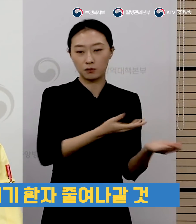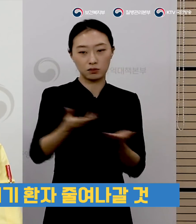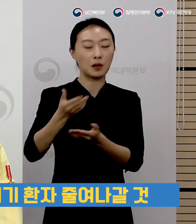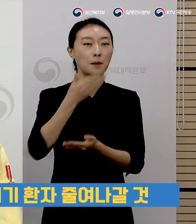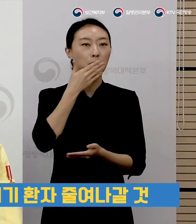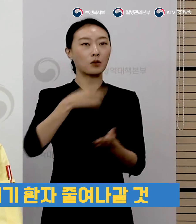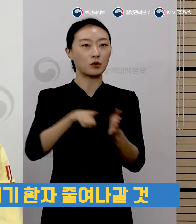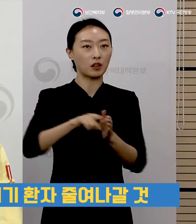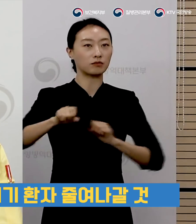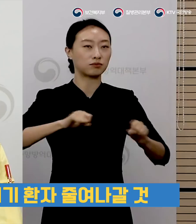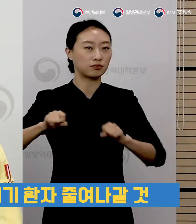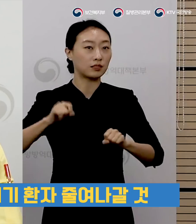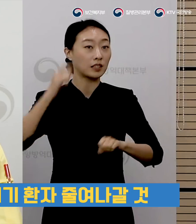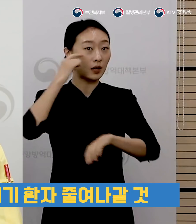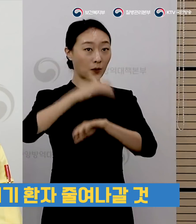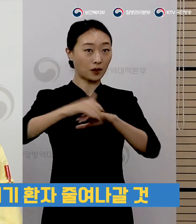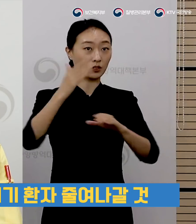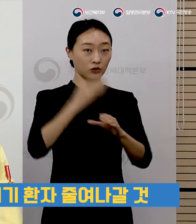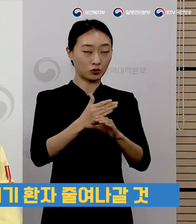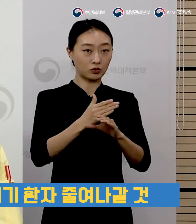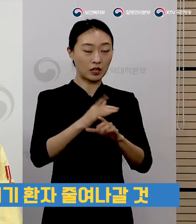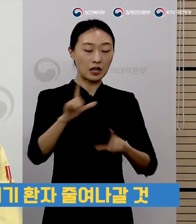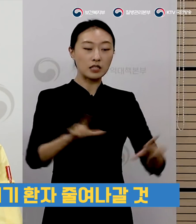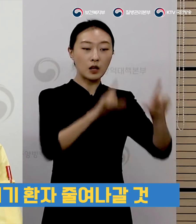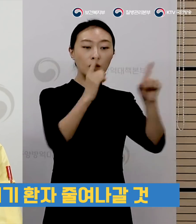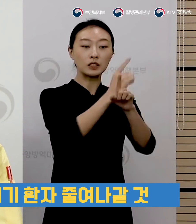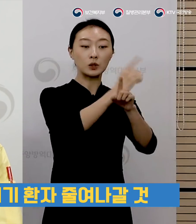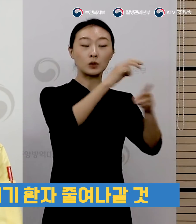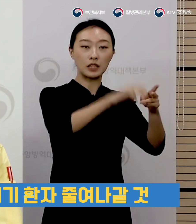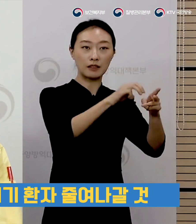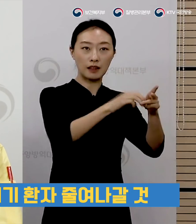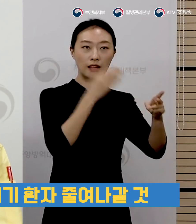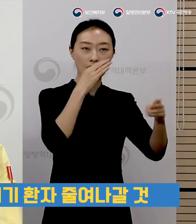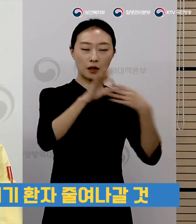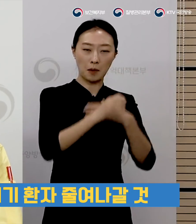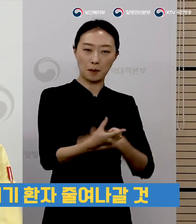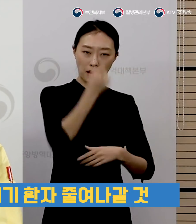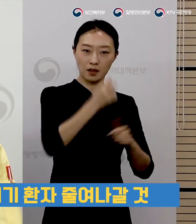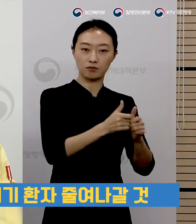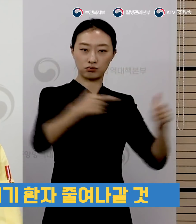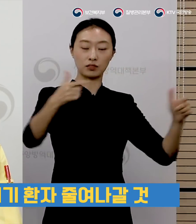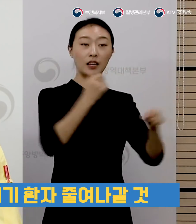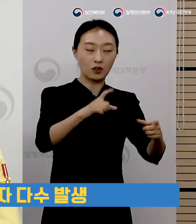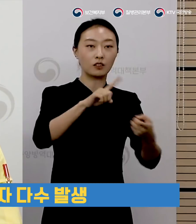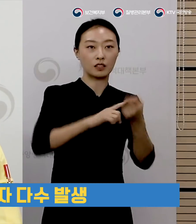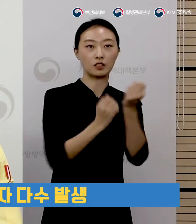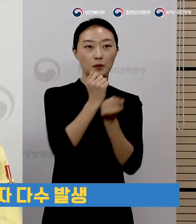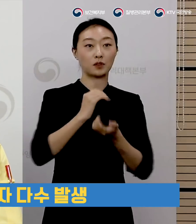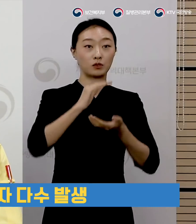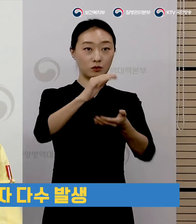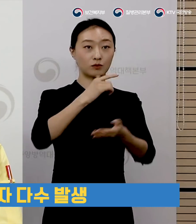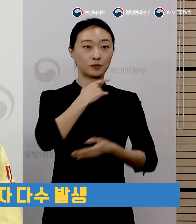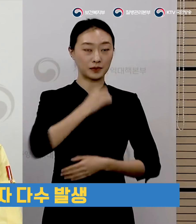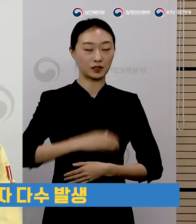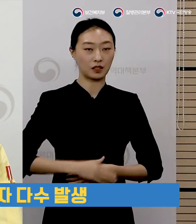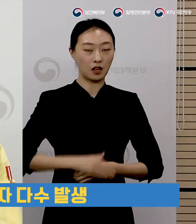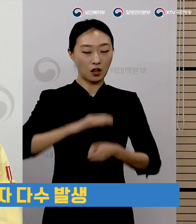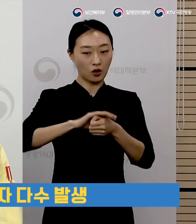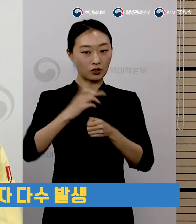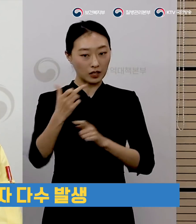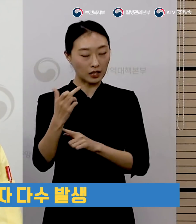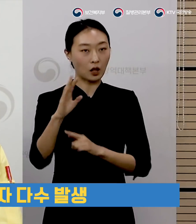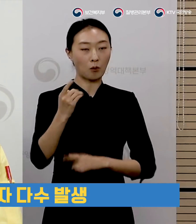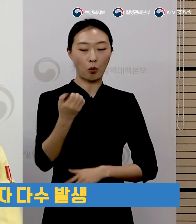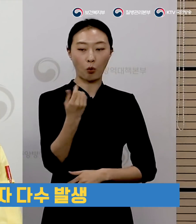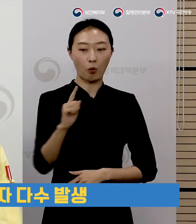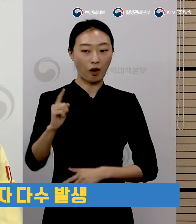최대한 생활치료센터를 신속하게 확충하여 대기 환자들을 줄여 나가겠습니다. 경산시와 봉화군 등의